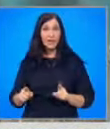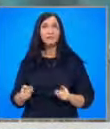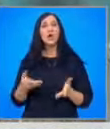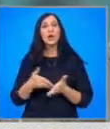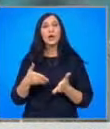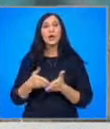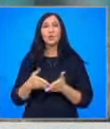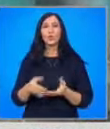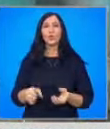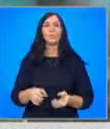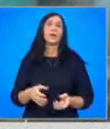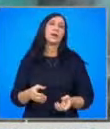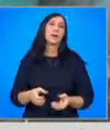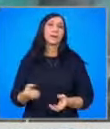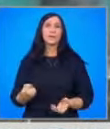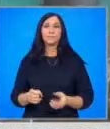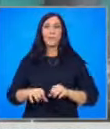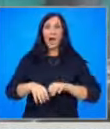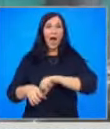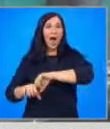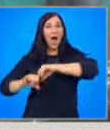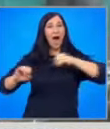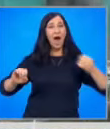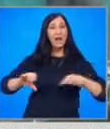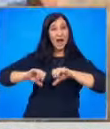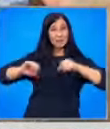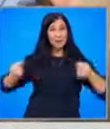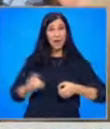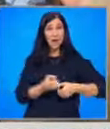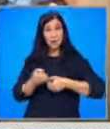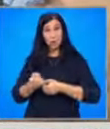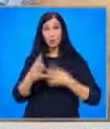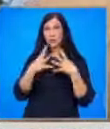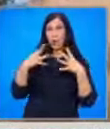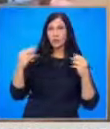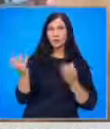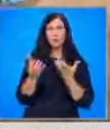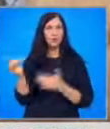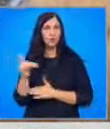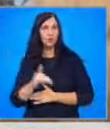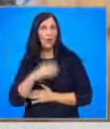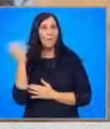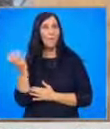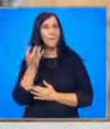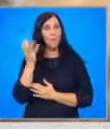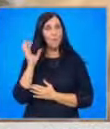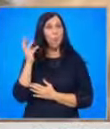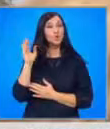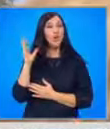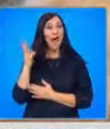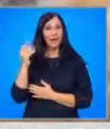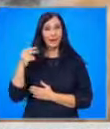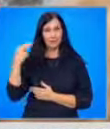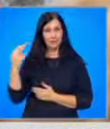като разпънали маркучи, за да гасят огъня, докато дойдат пожарните екипи. Около цистерната има 200 литрови бидони, които